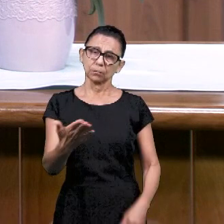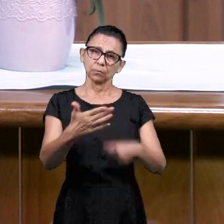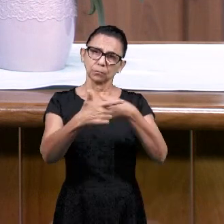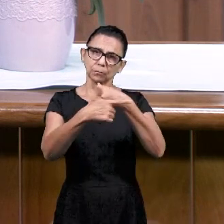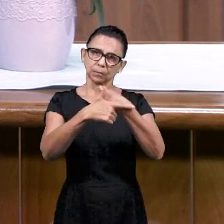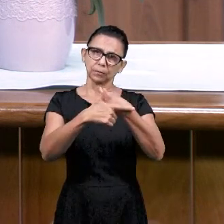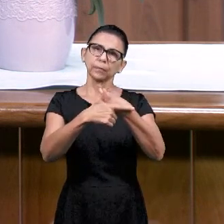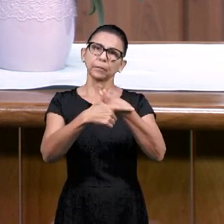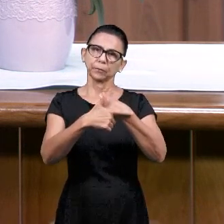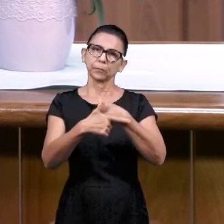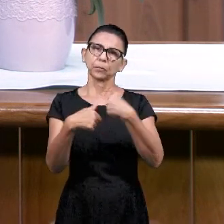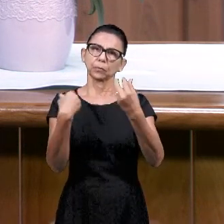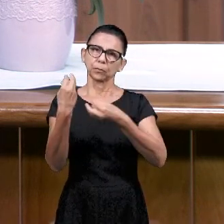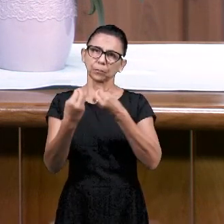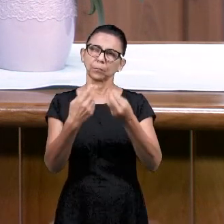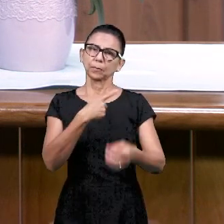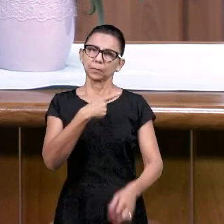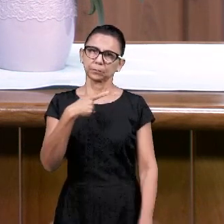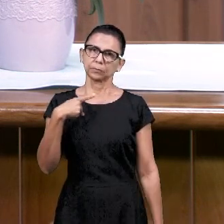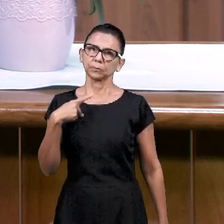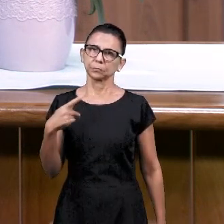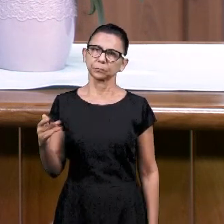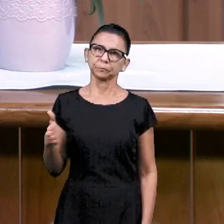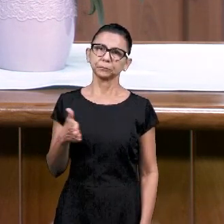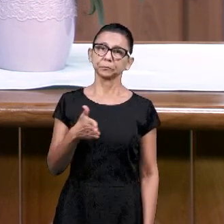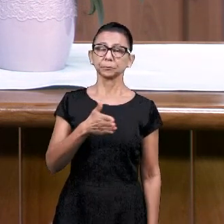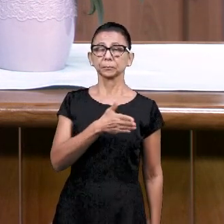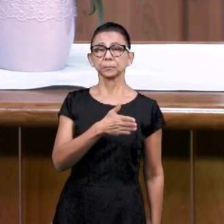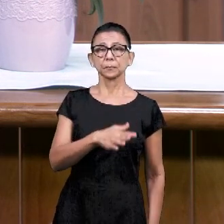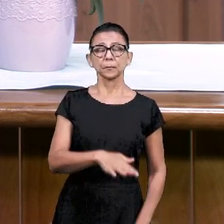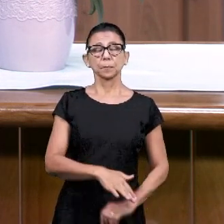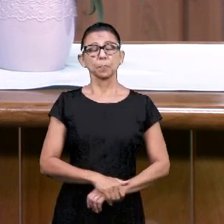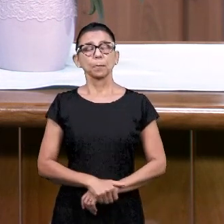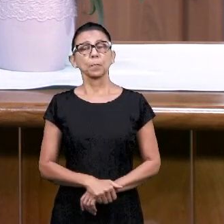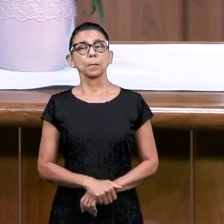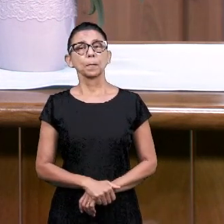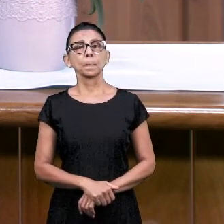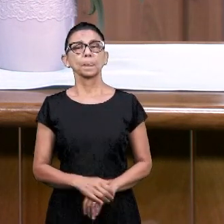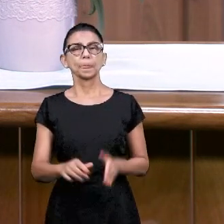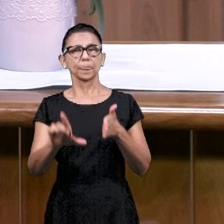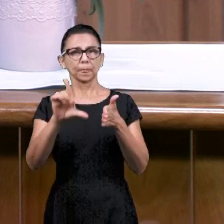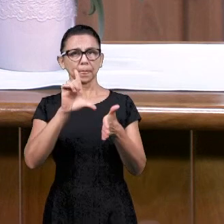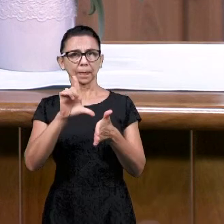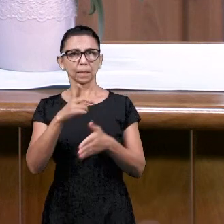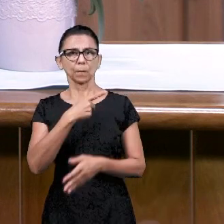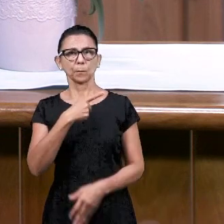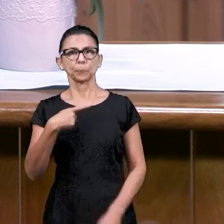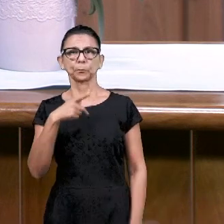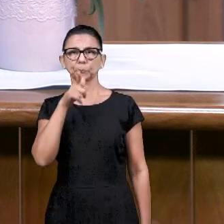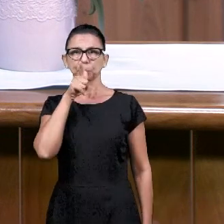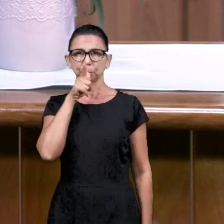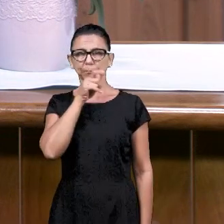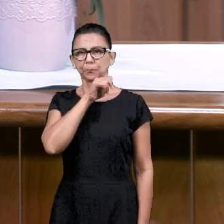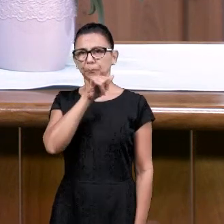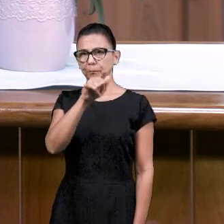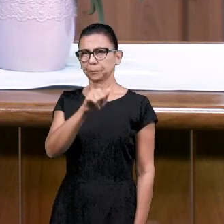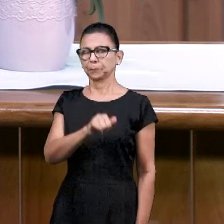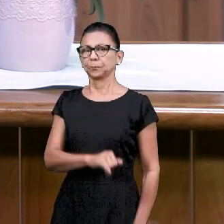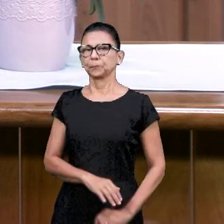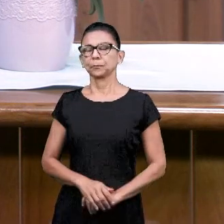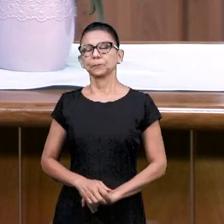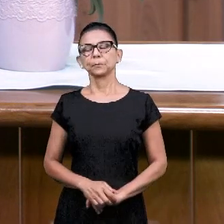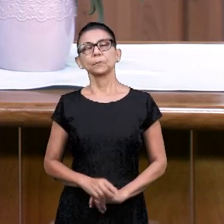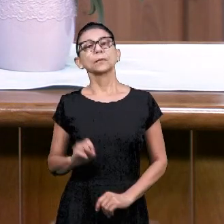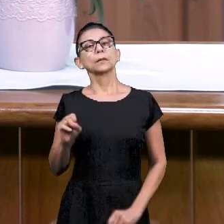c'est notre rôle comme pasteur. Très bien. Selon le pasteur Gilles nous a anticipé,